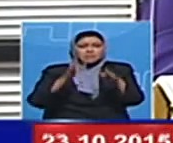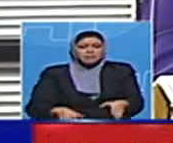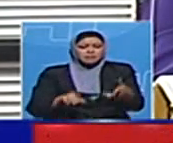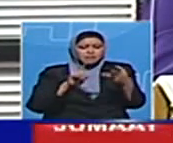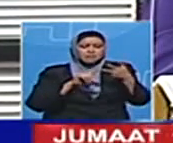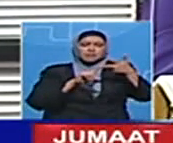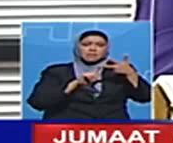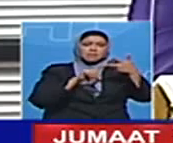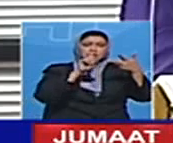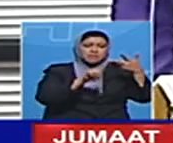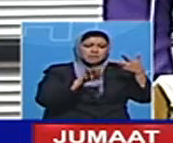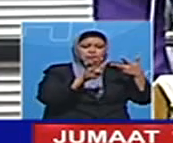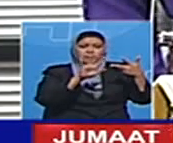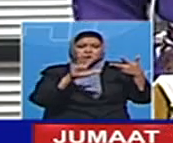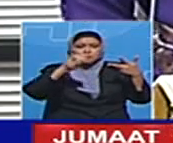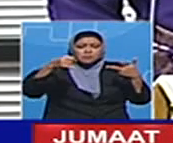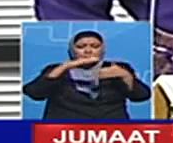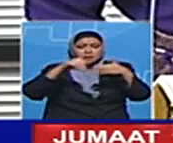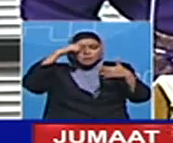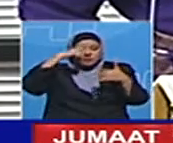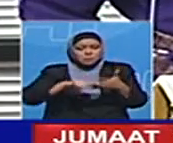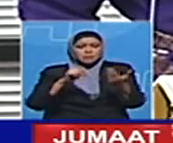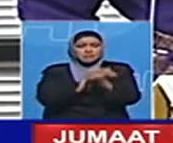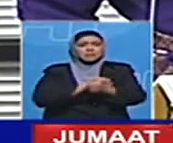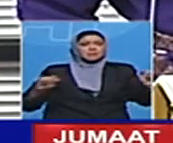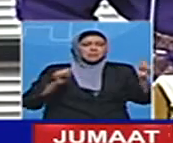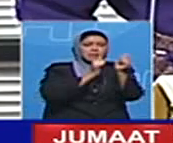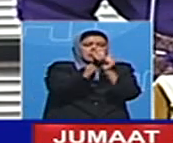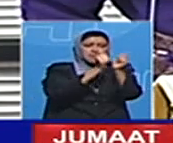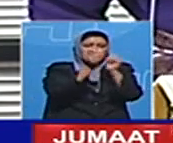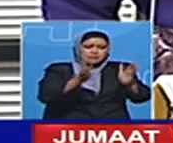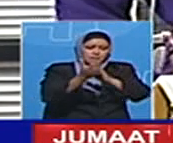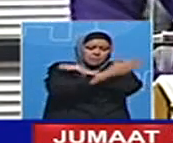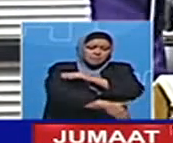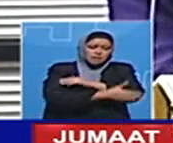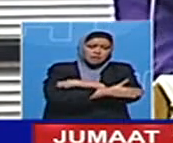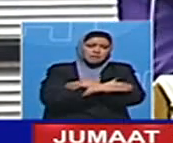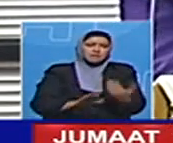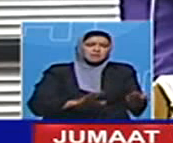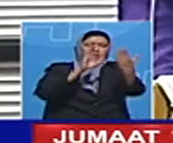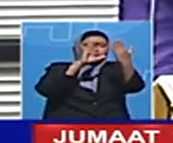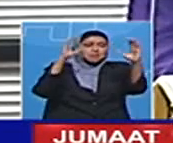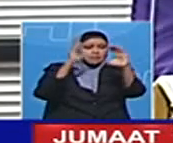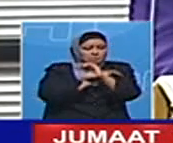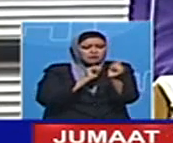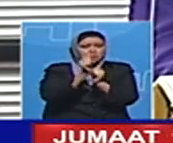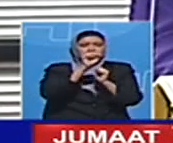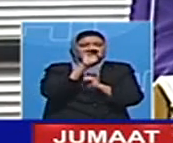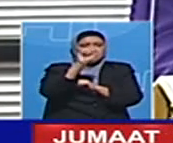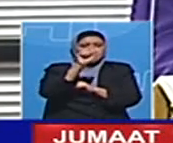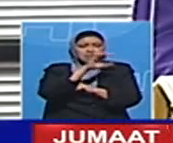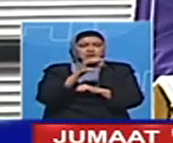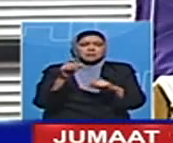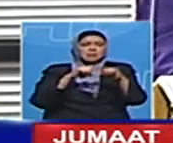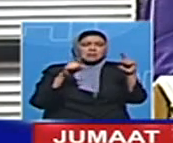rm145 juta untuk mempersiapkan atlet negara menghadapi cabaran sukan c ke-29 dan sukan